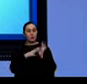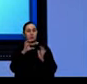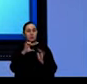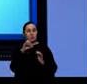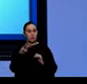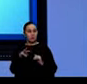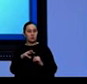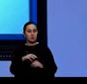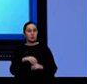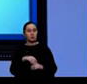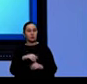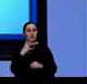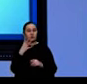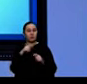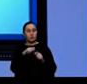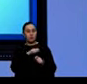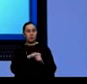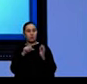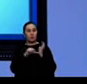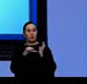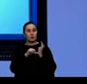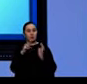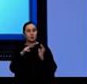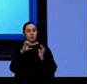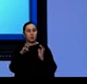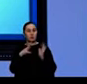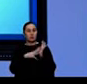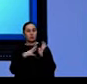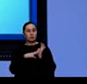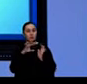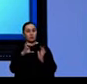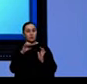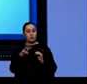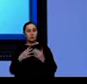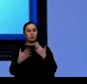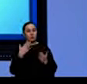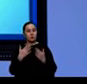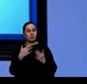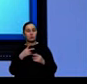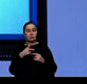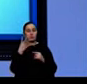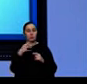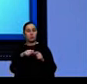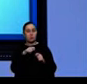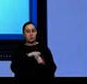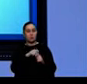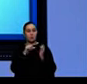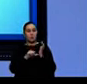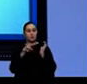459 сантиметр 4 метр 6 дециметр 9 сантиметр, яки 4